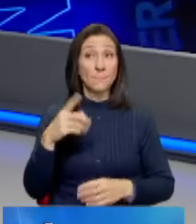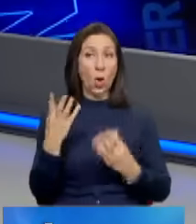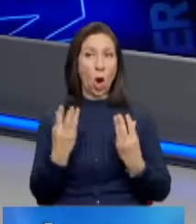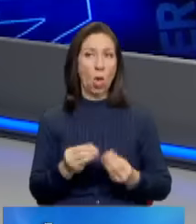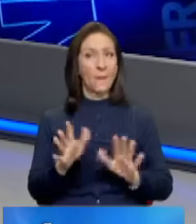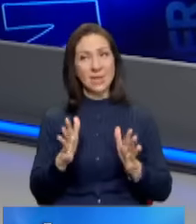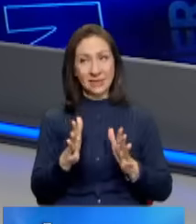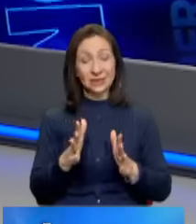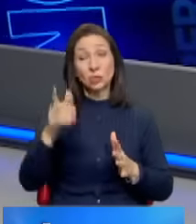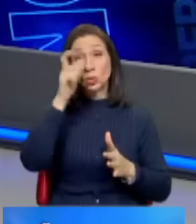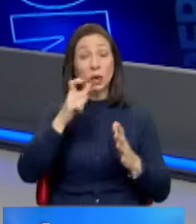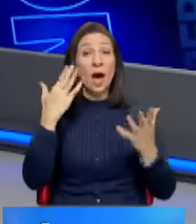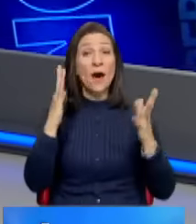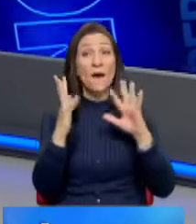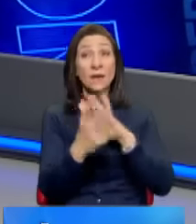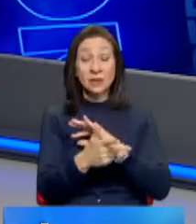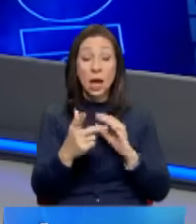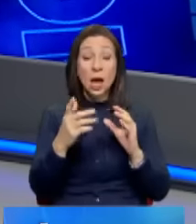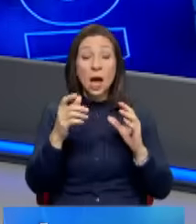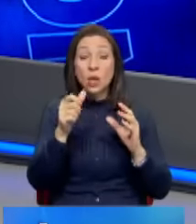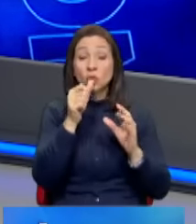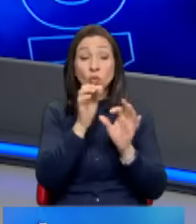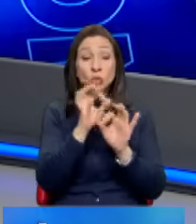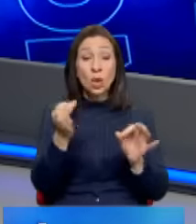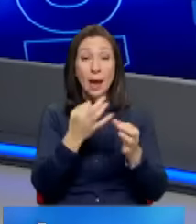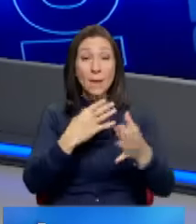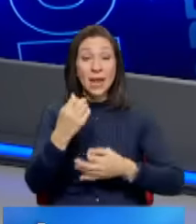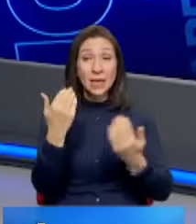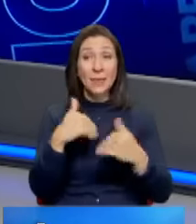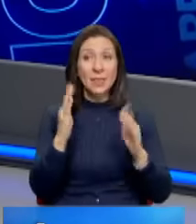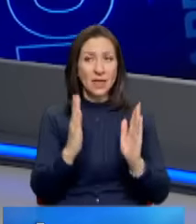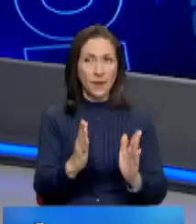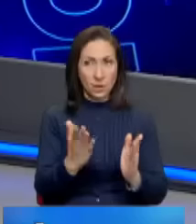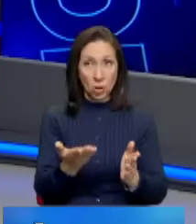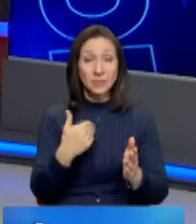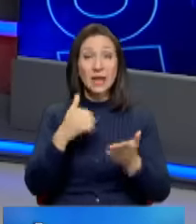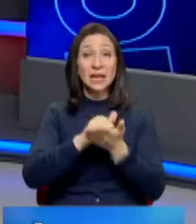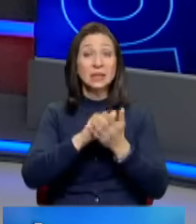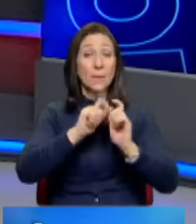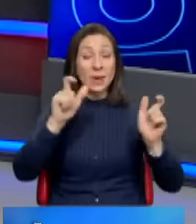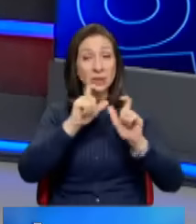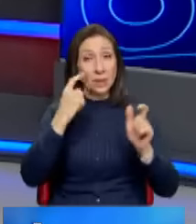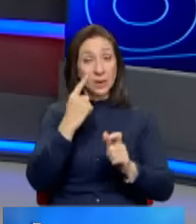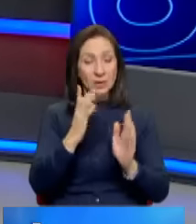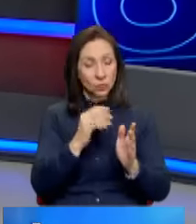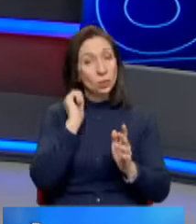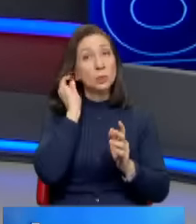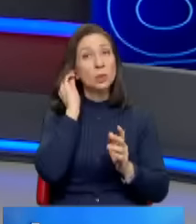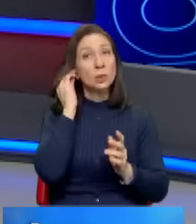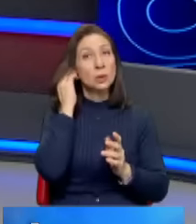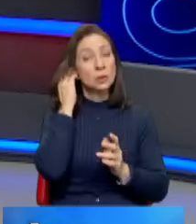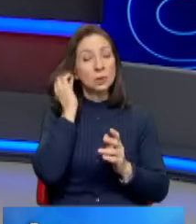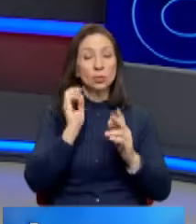biri olabilir ve memleket havasında da kuraklık haberleri gelmeye devam ediyor. Biz de gazete manşetlerine bakmaya devam edelim. Dünya Gazetesi'ne